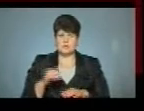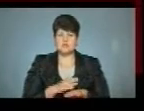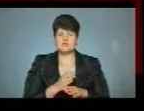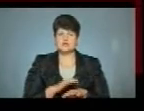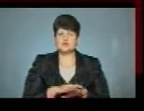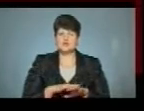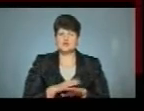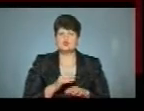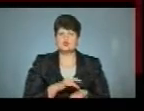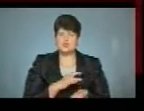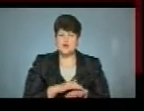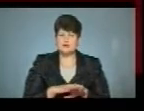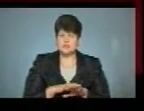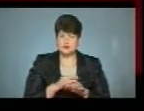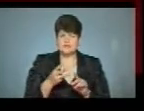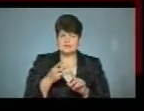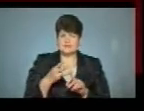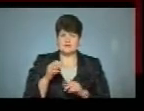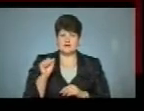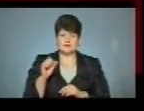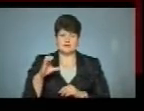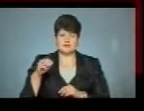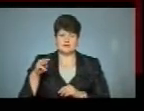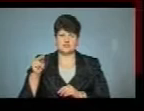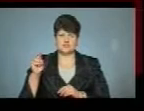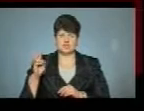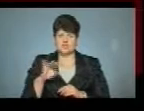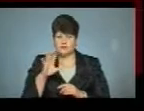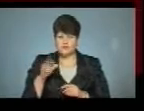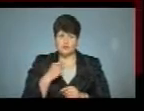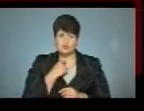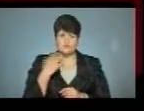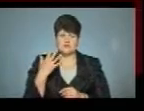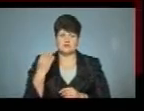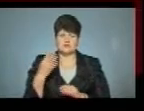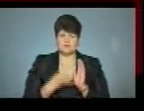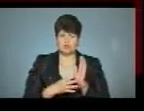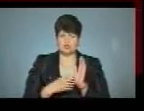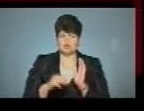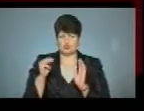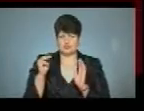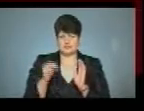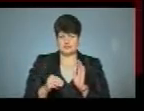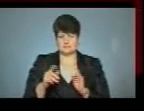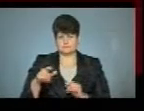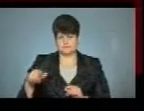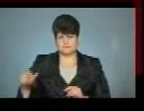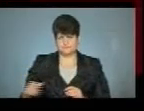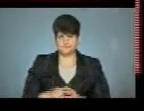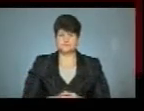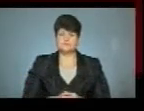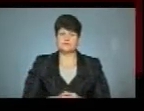народу» і на третьому самовисуванка Алла Стечишин. Всього проголосували 90 872 особи. І